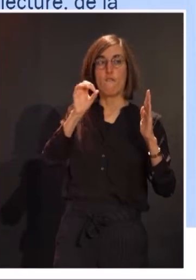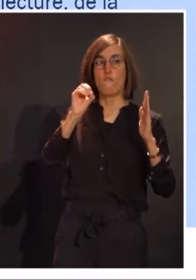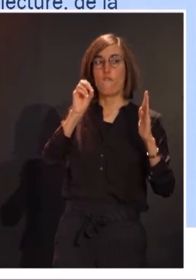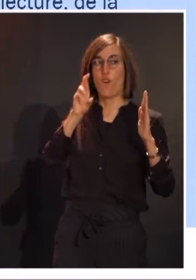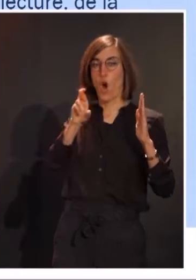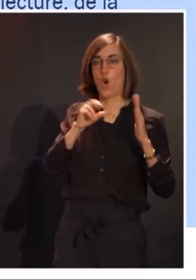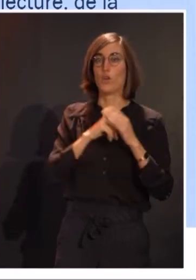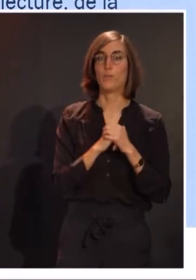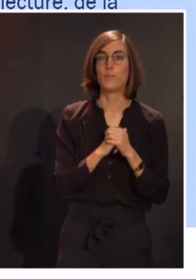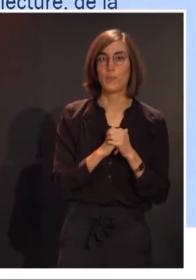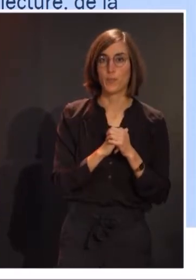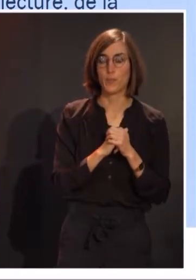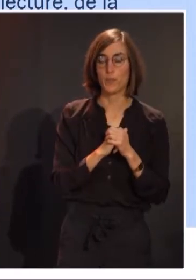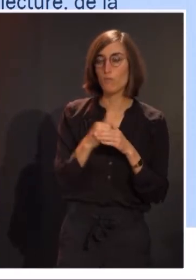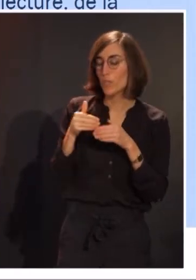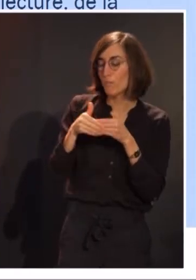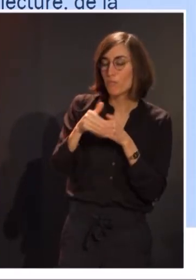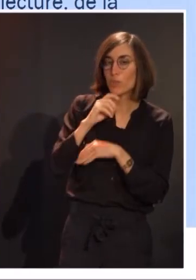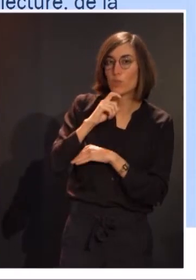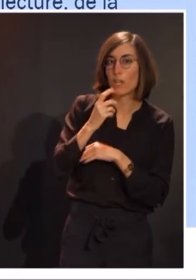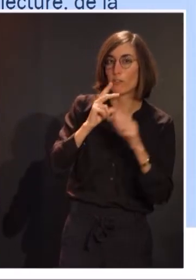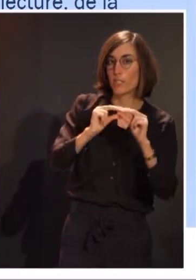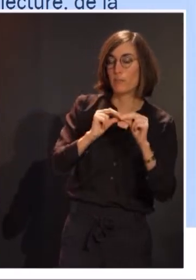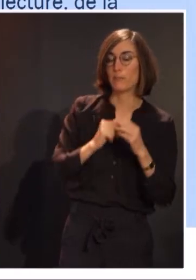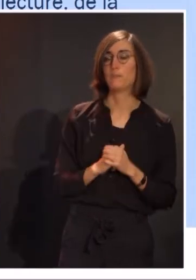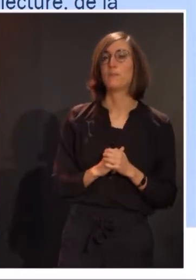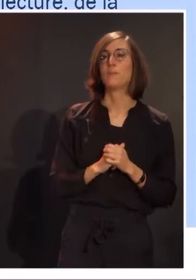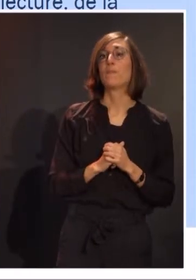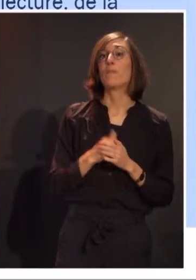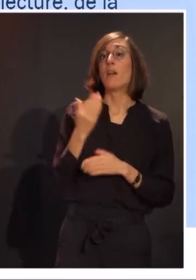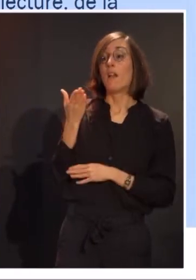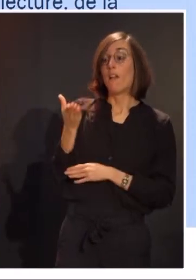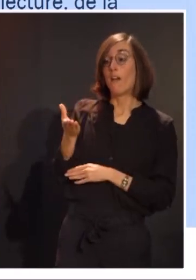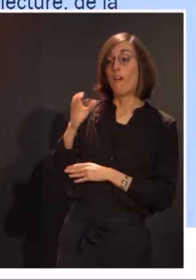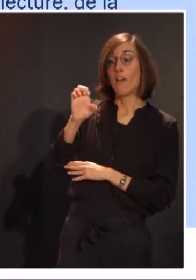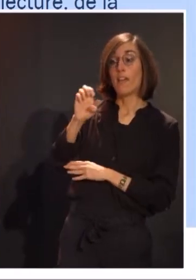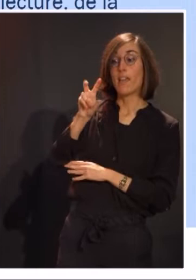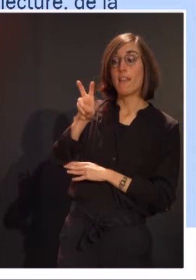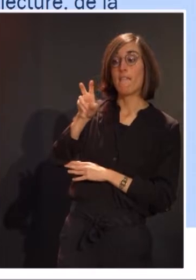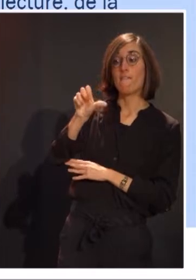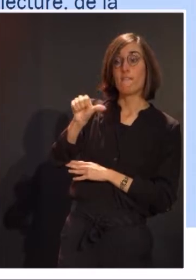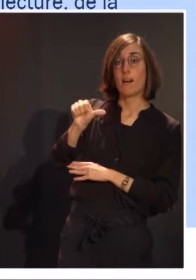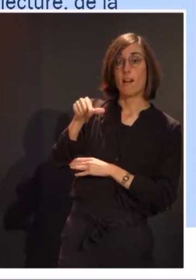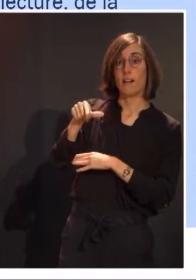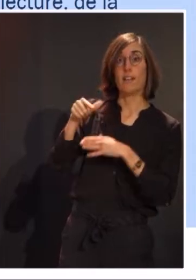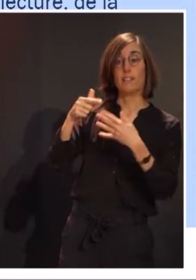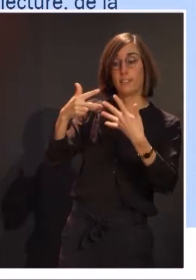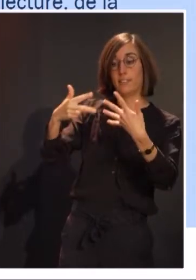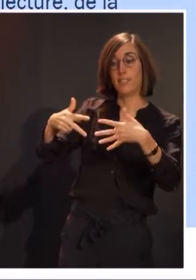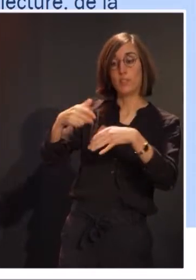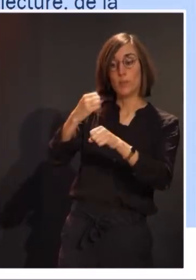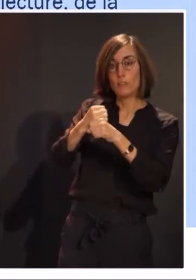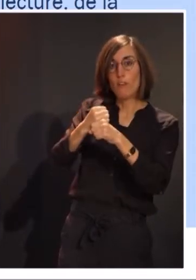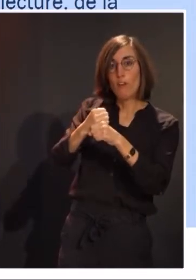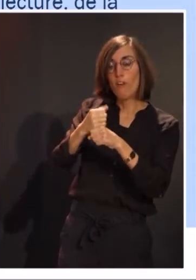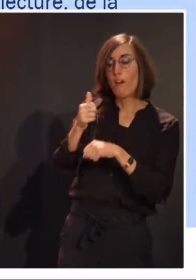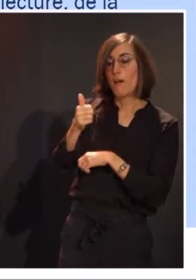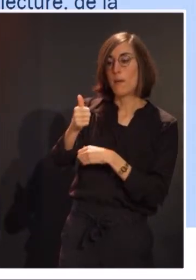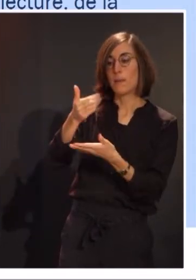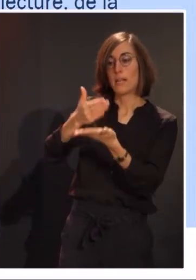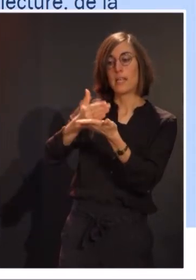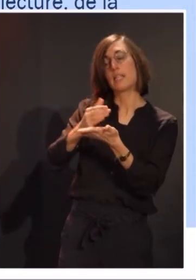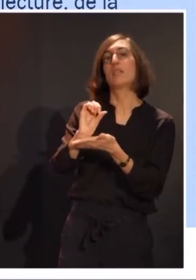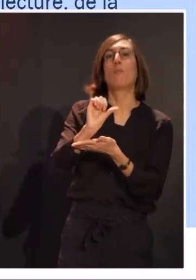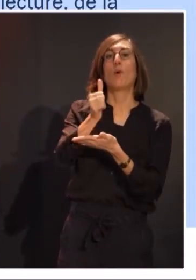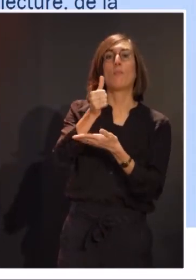Donc Eva, c'est une jeune femme de 18 ans qui est scolarisée en première année de BP fleuriste au moment où on la rencontre. Eva, elle a